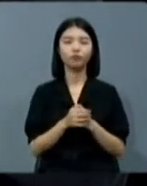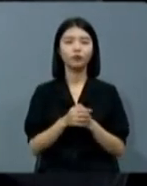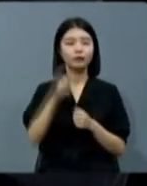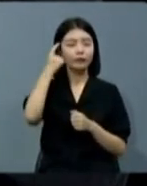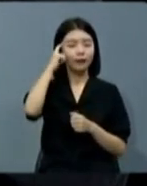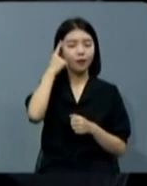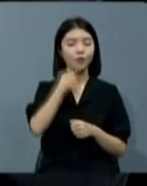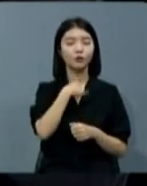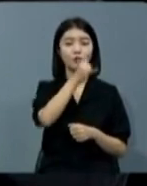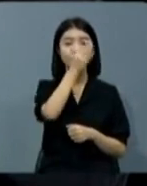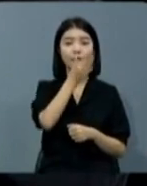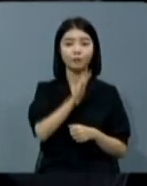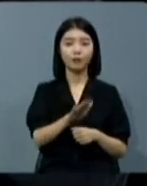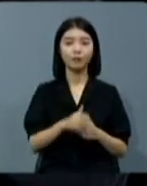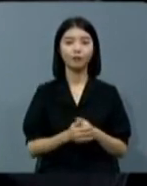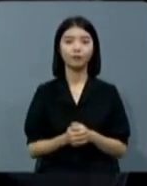생각은 해봤습니다만은.